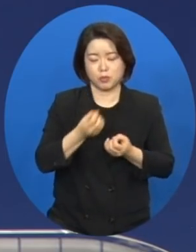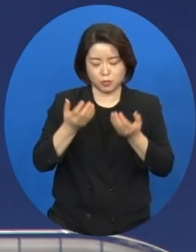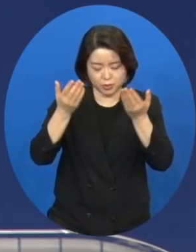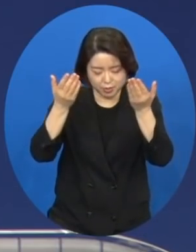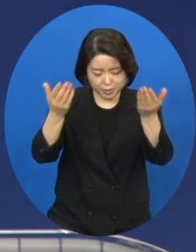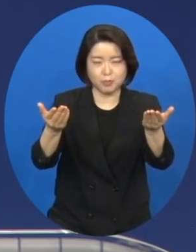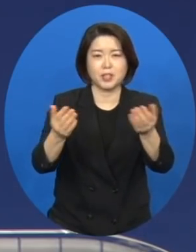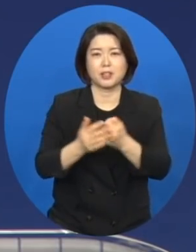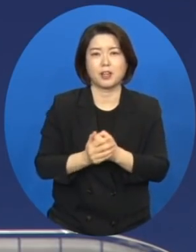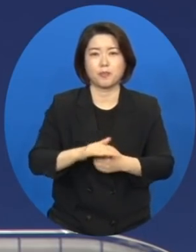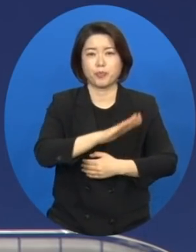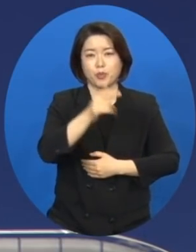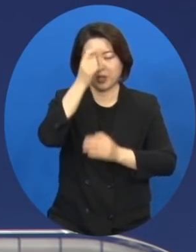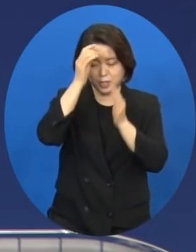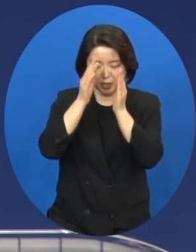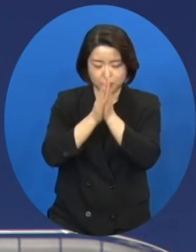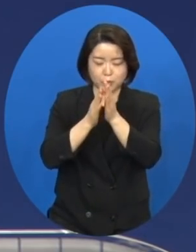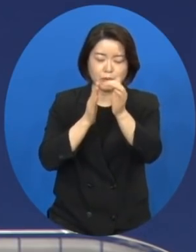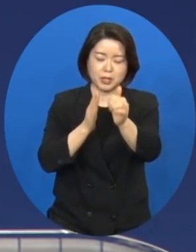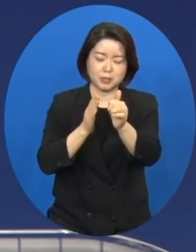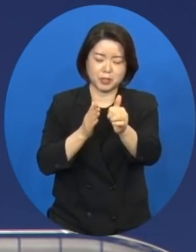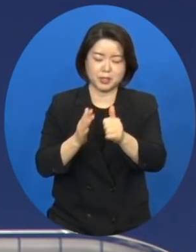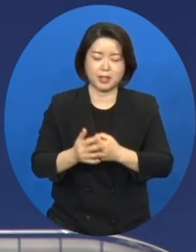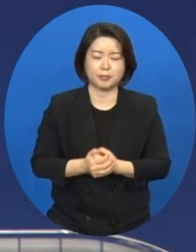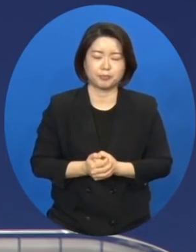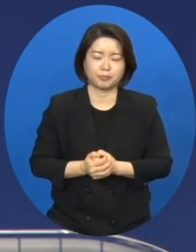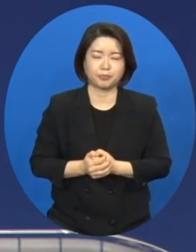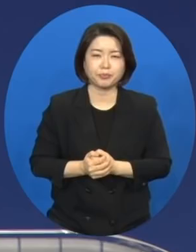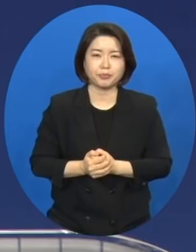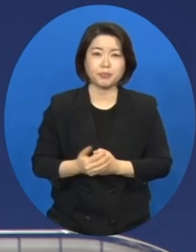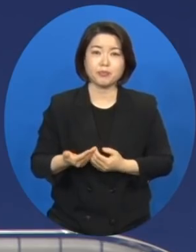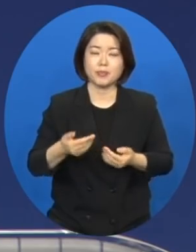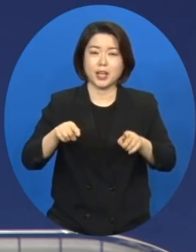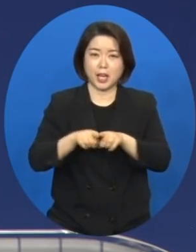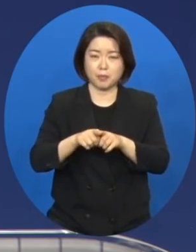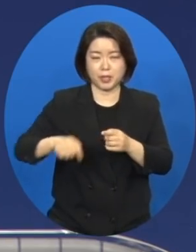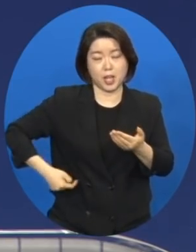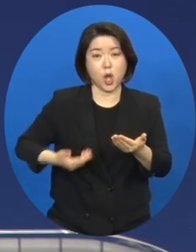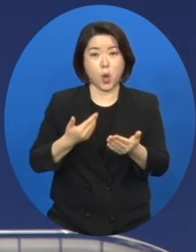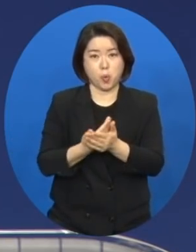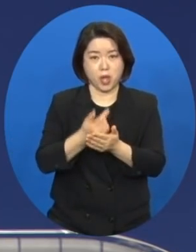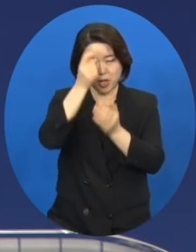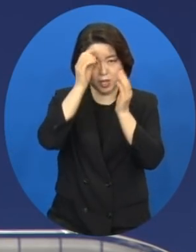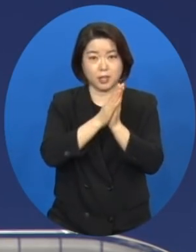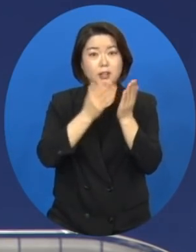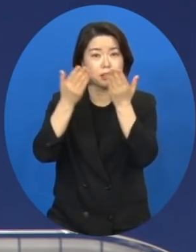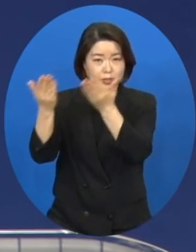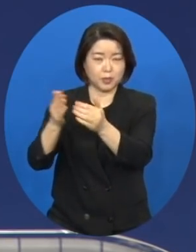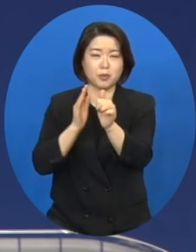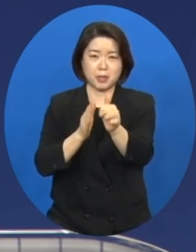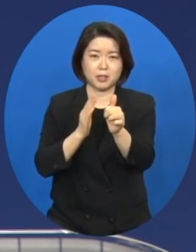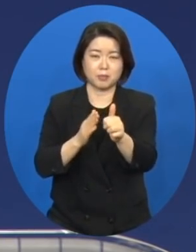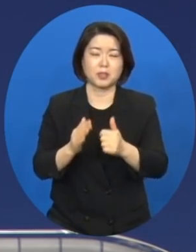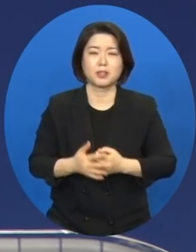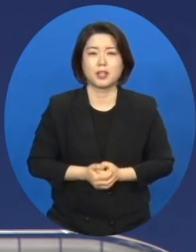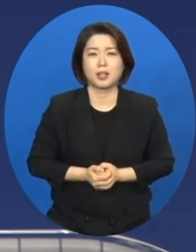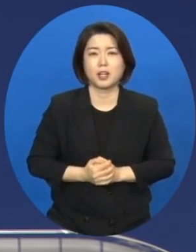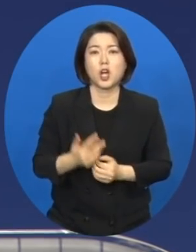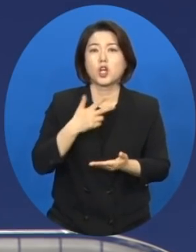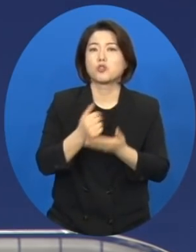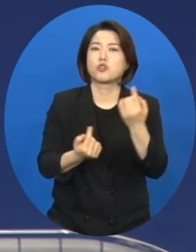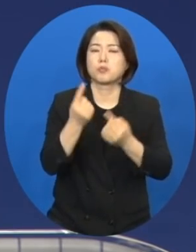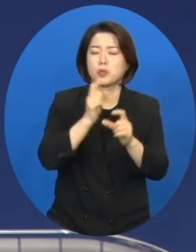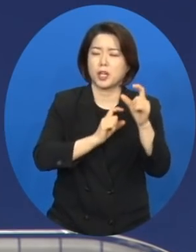축원합니다. 우리 기도하겠습니다. 우리 함께 우리 회개하며 기도했으면 좋겠습니다. 주님보다